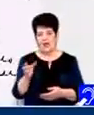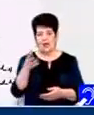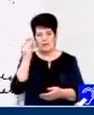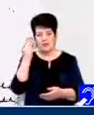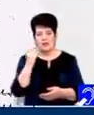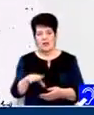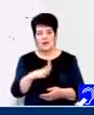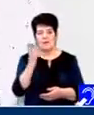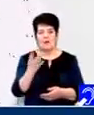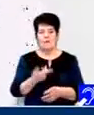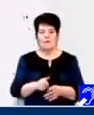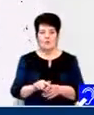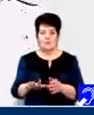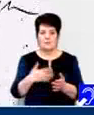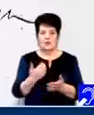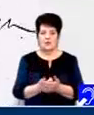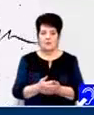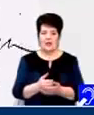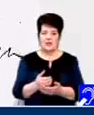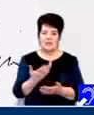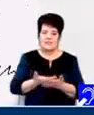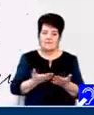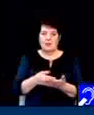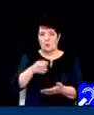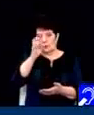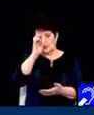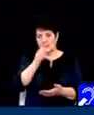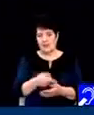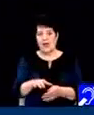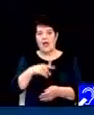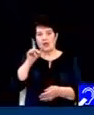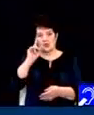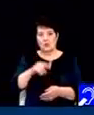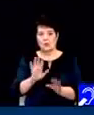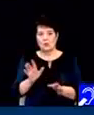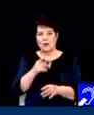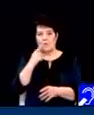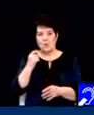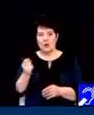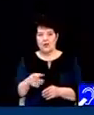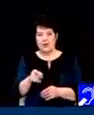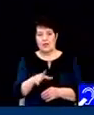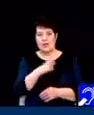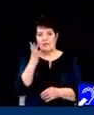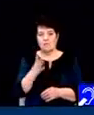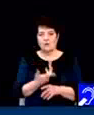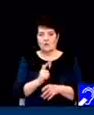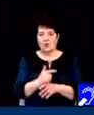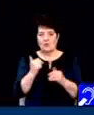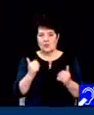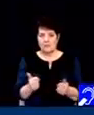economist a fost unul din figurile principale ale sfatului țării. A știut nu numai politicul, pentru că el explica politic foarte